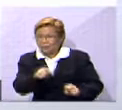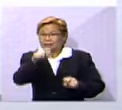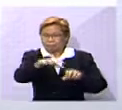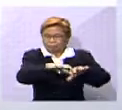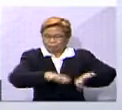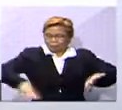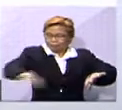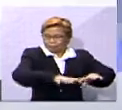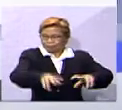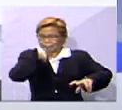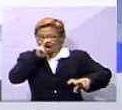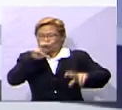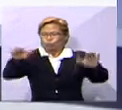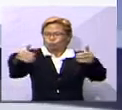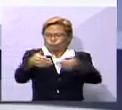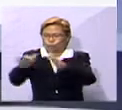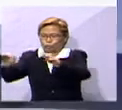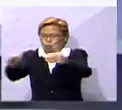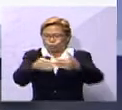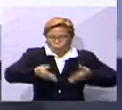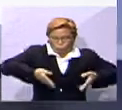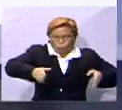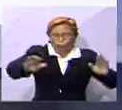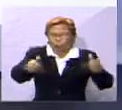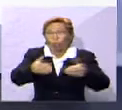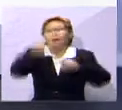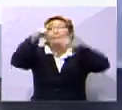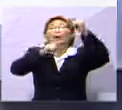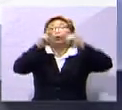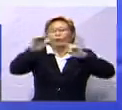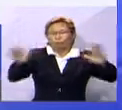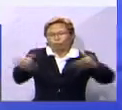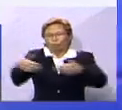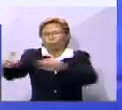kawasan sekitar dengan menutup semua laluan ke bangunan pusat tahfiz itu. Terima kasih.